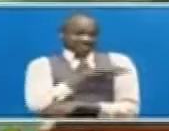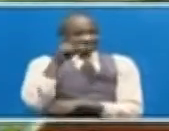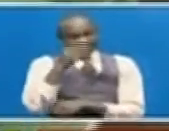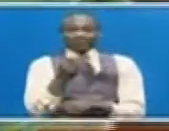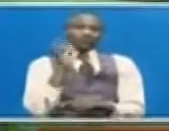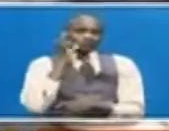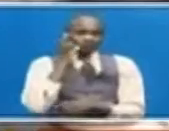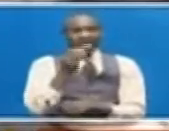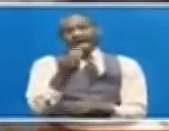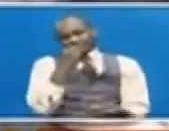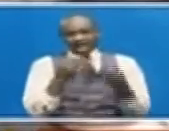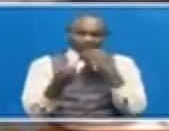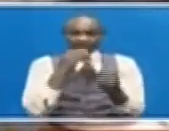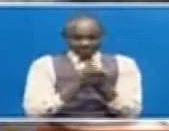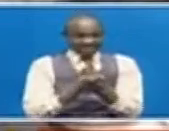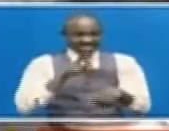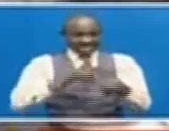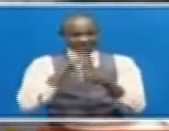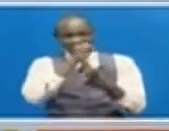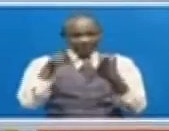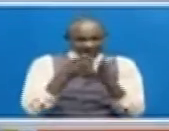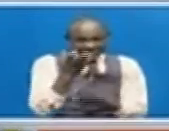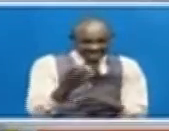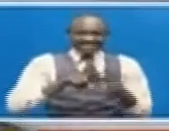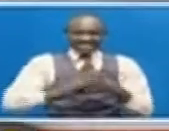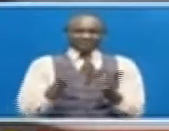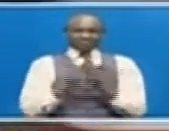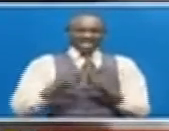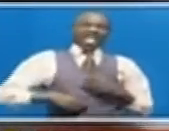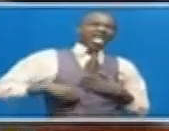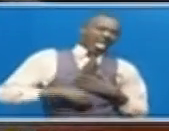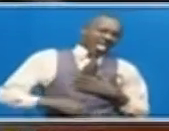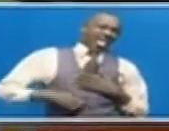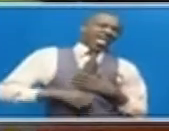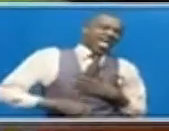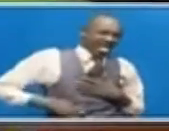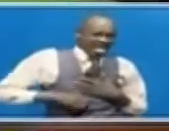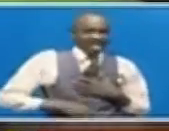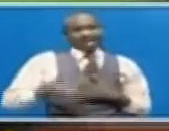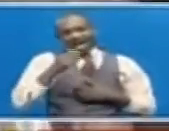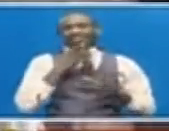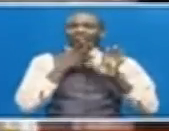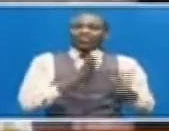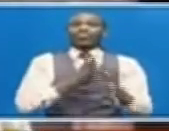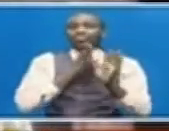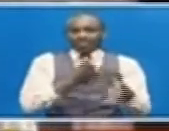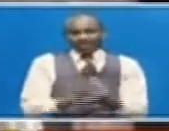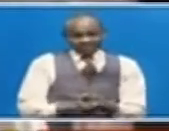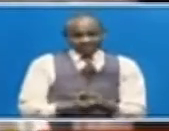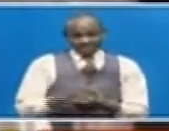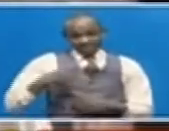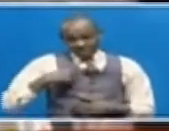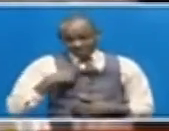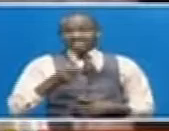Kula matunda hayo na baada Ya saa Tano Hivi walianza kuhisi maumivu ya tumbo huku wengine wakitapika nikachukua